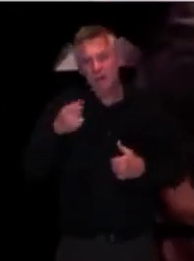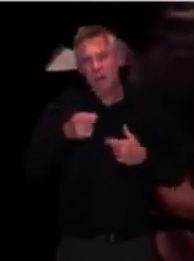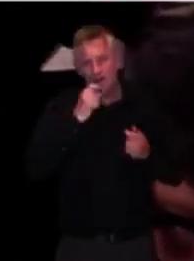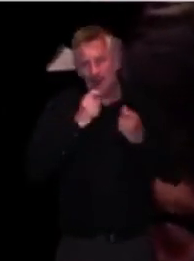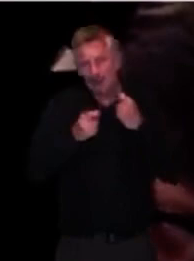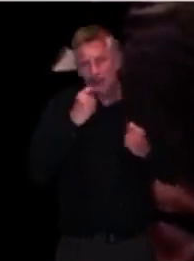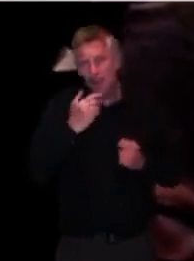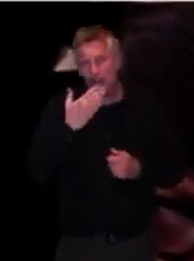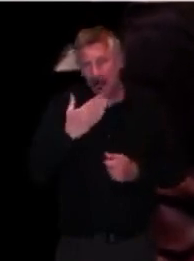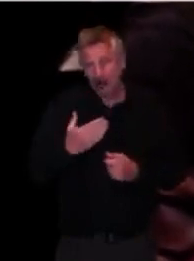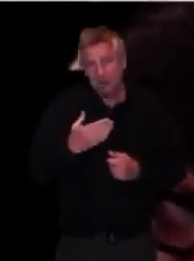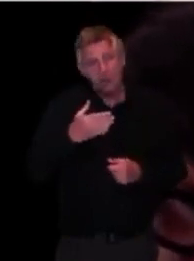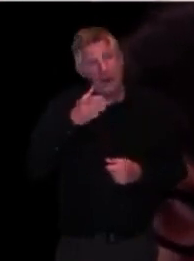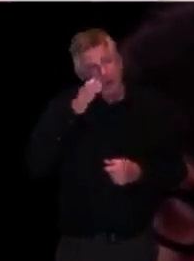de m'avoir laissé m'exprimer